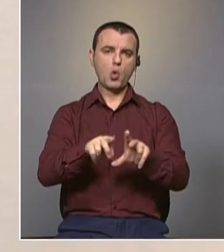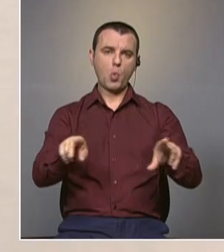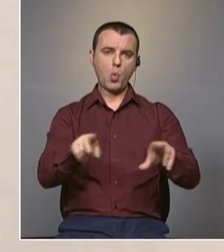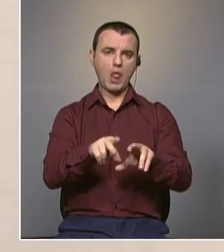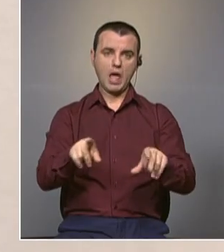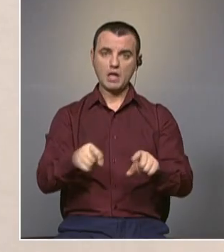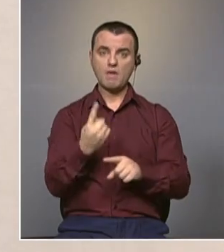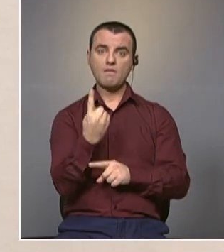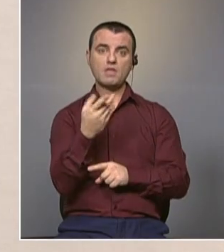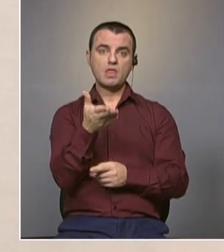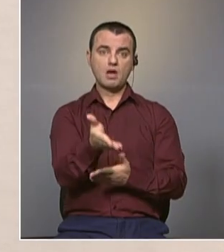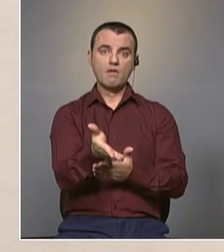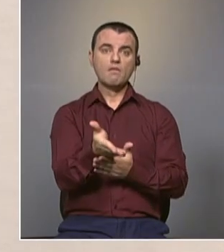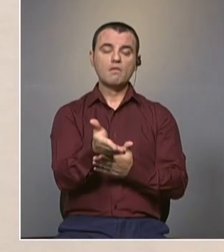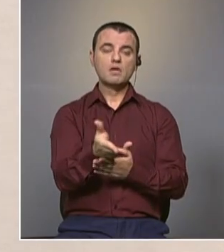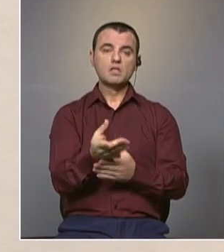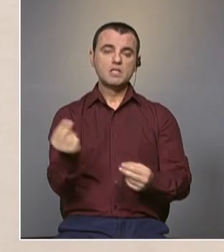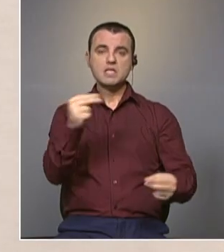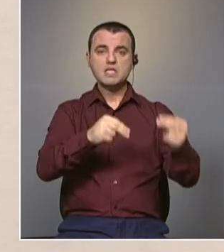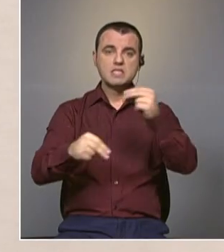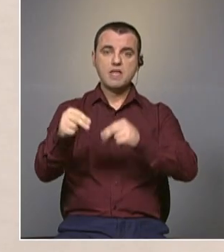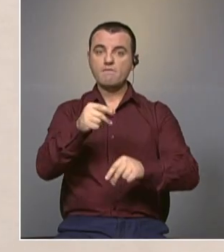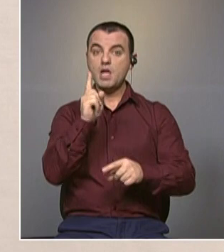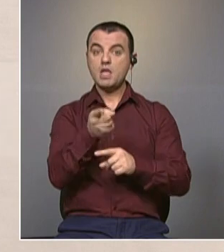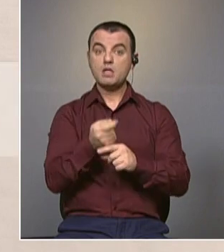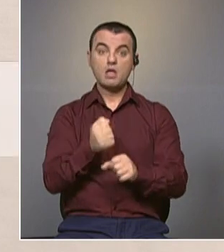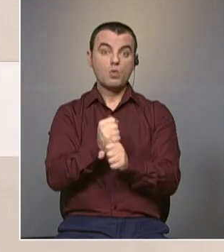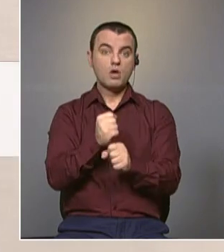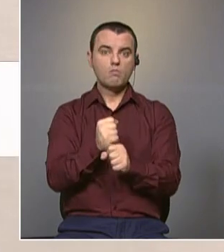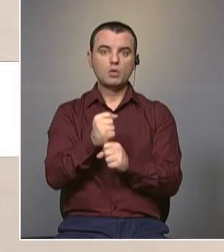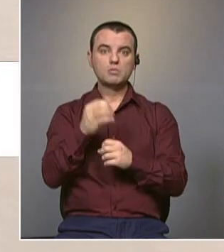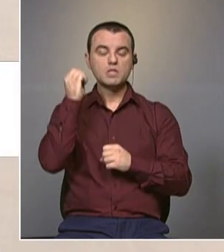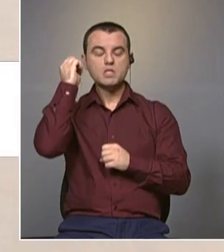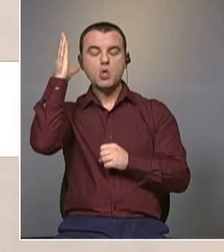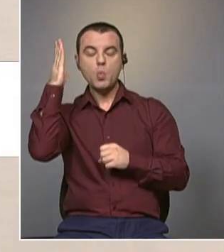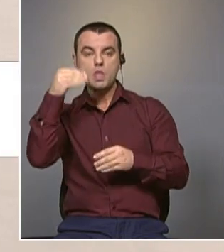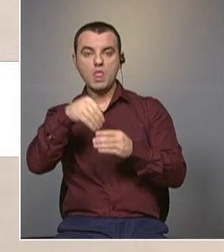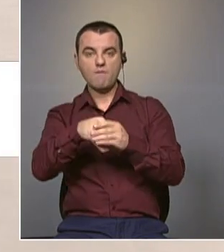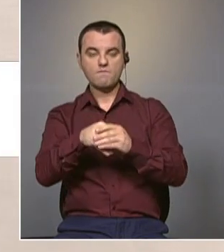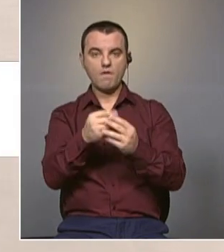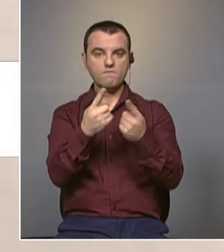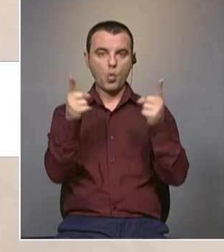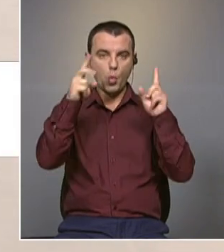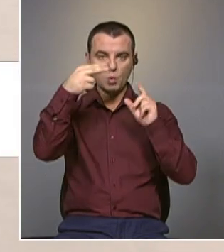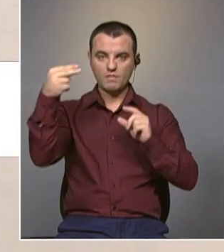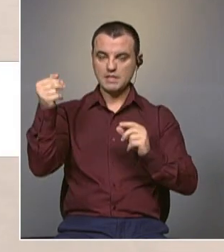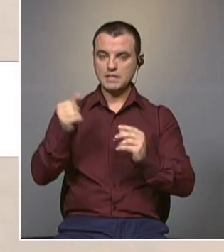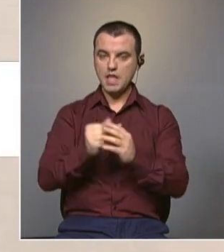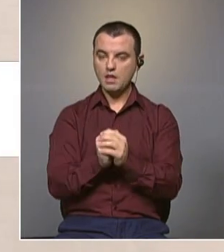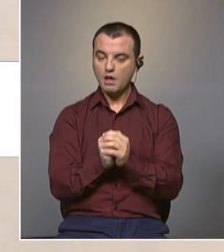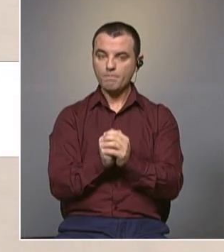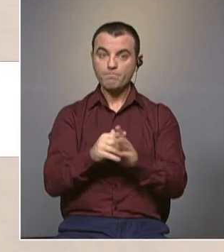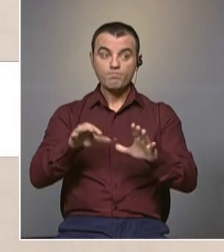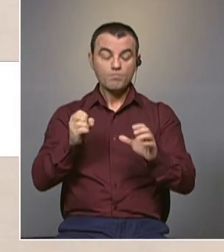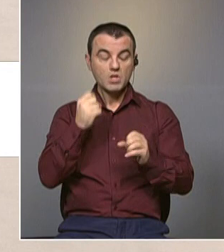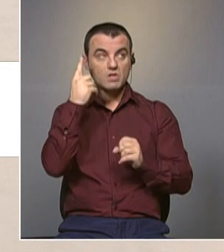в един такъв съвет, където се занимаваме с науката в университета, най-общо казано,